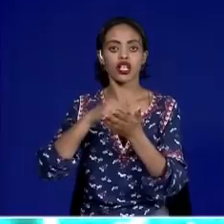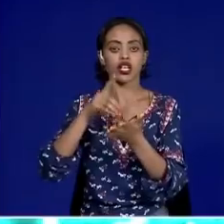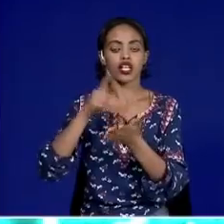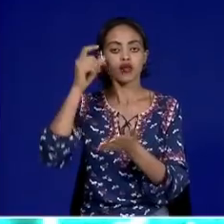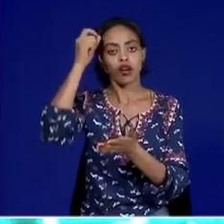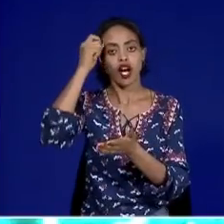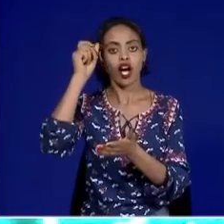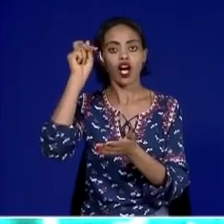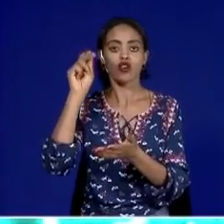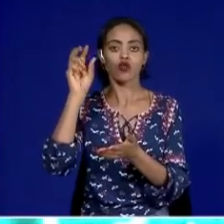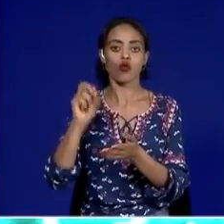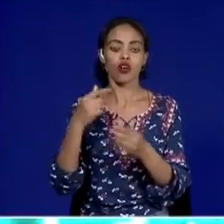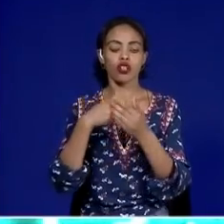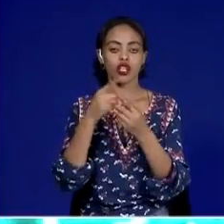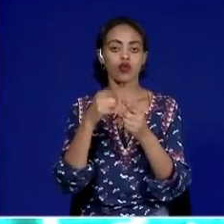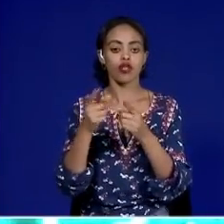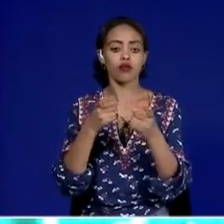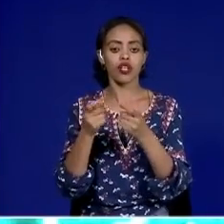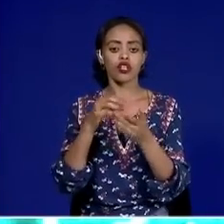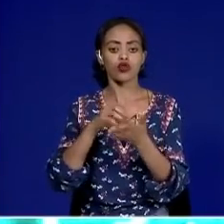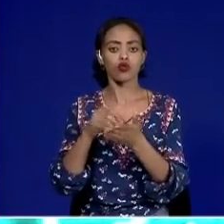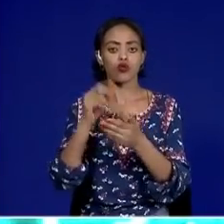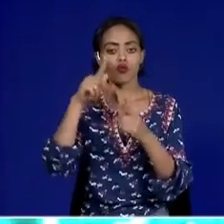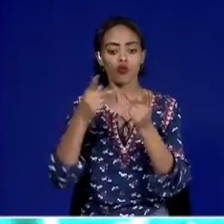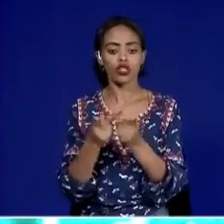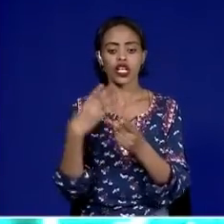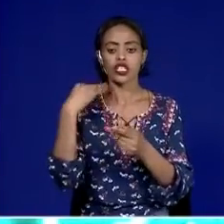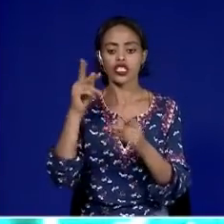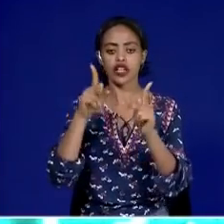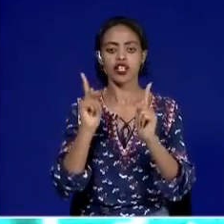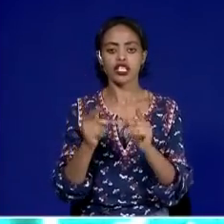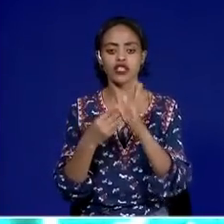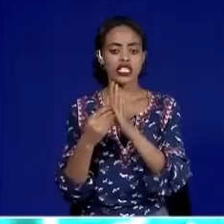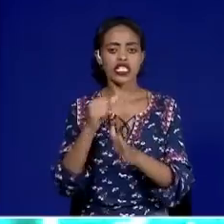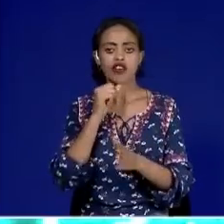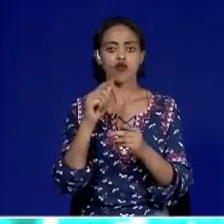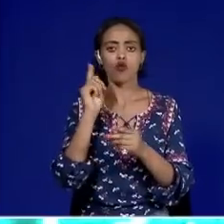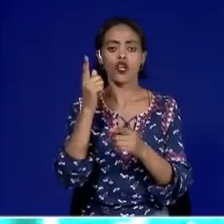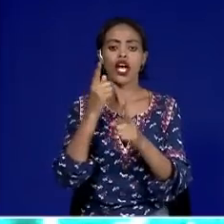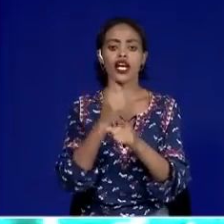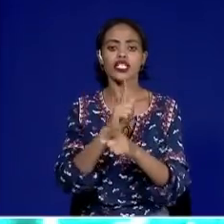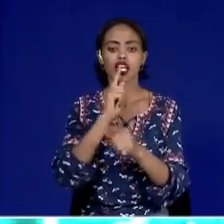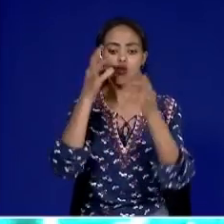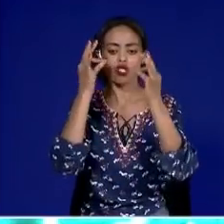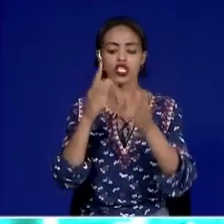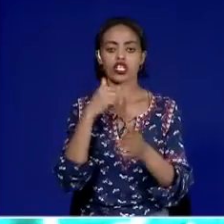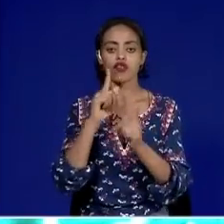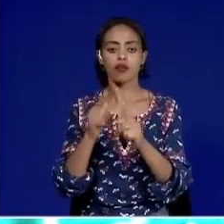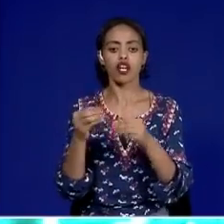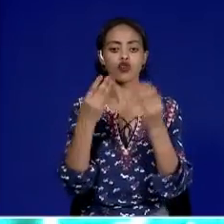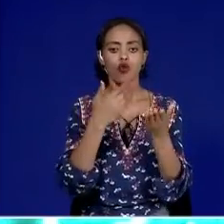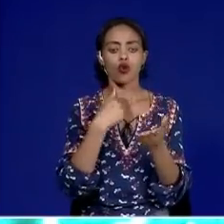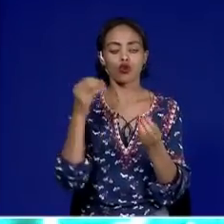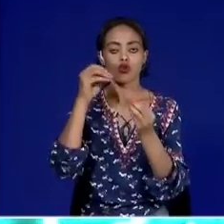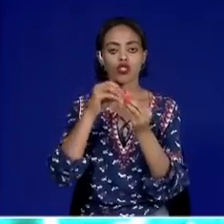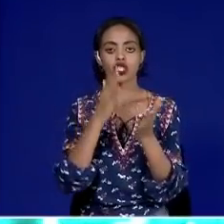أبنة تزاربهم من محدار روز تاكتما بوغنو اتو بوتان تعنا حبر السب زيت صواب مخانو أرقا قيس أي وسينا زبل ملاش هي بولو لو حقو